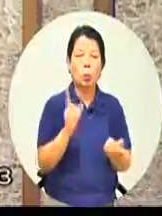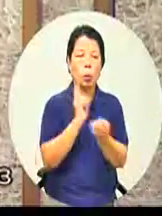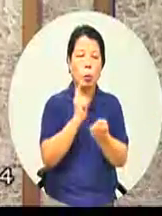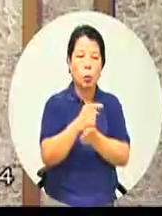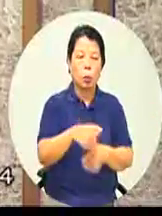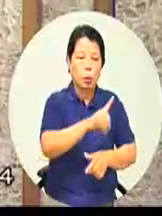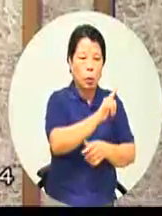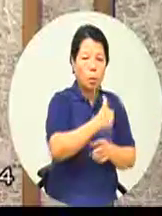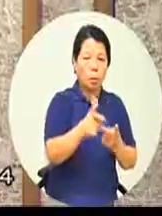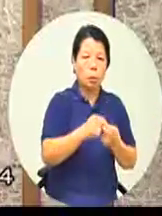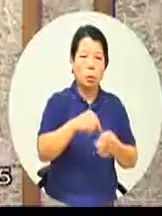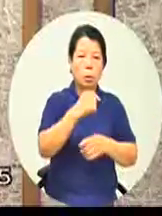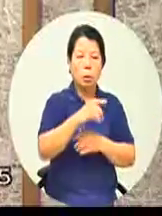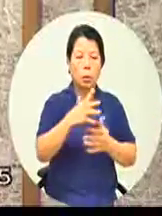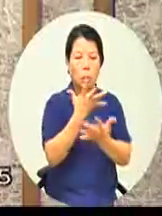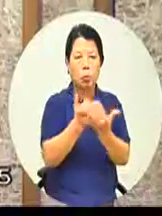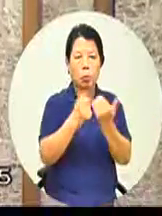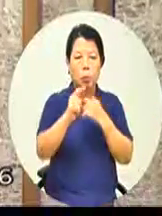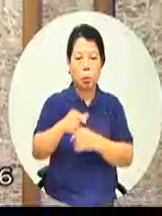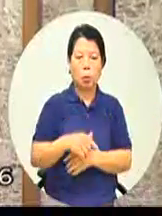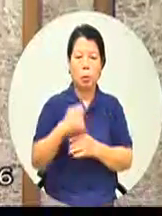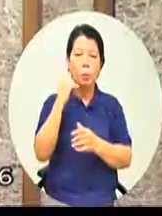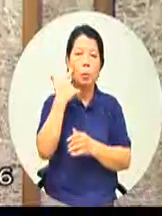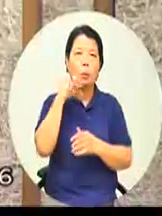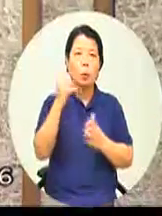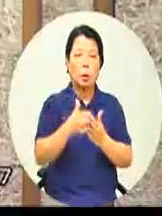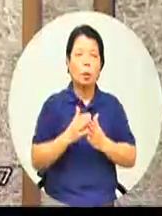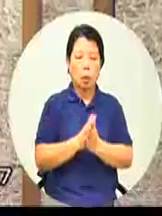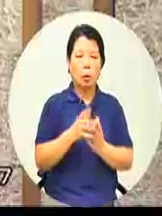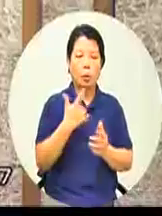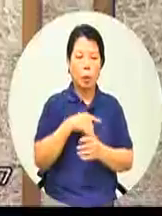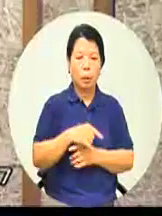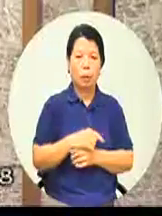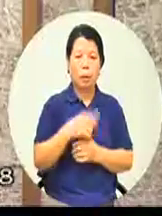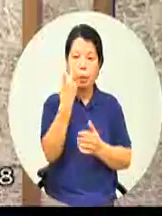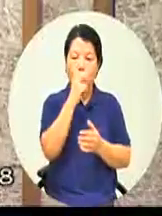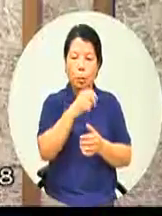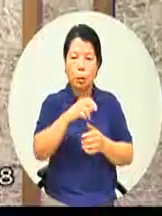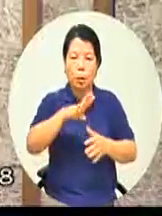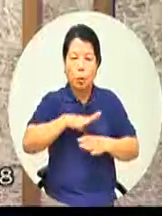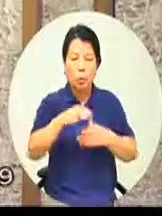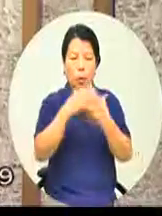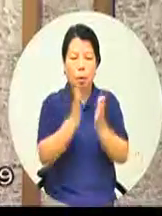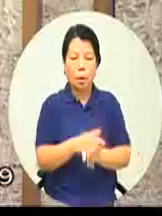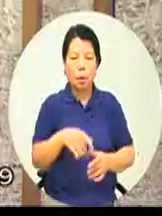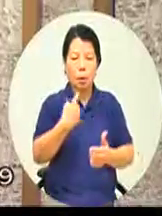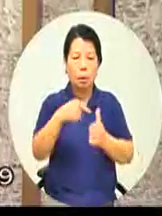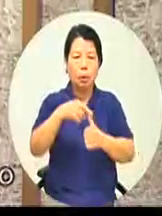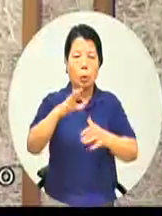老师、对于学生、对于家长，我们透过检察官、透过少年队、透过我们的教官、透过